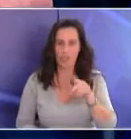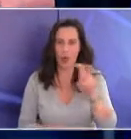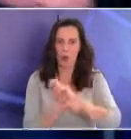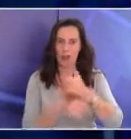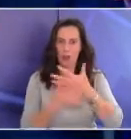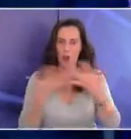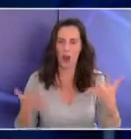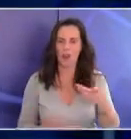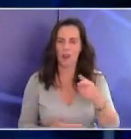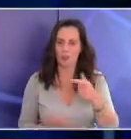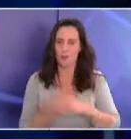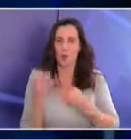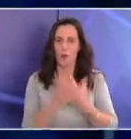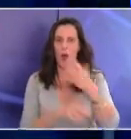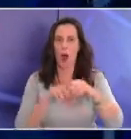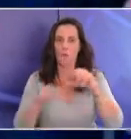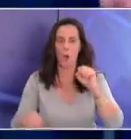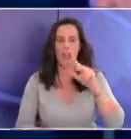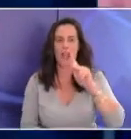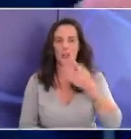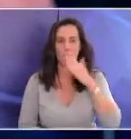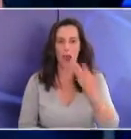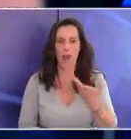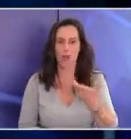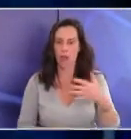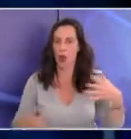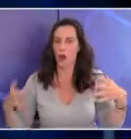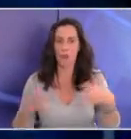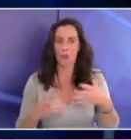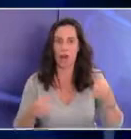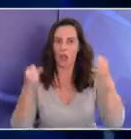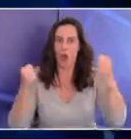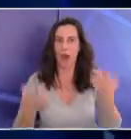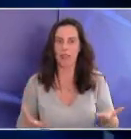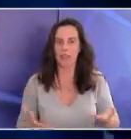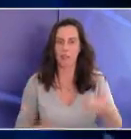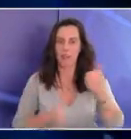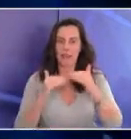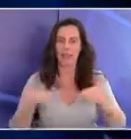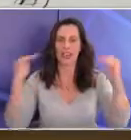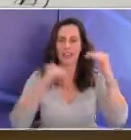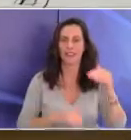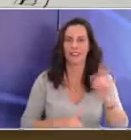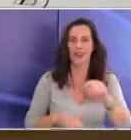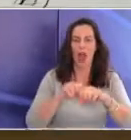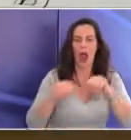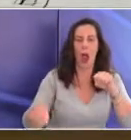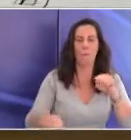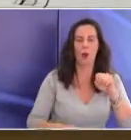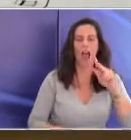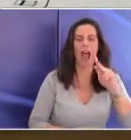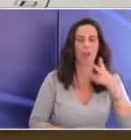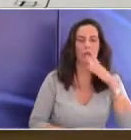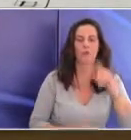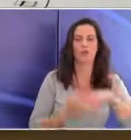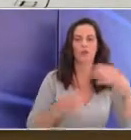הגדולה שלשמה הוקמה הפועל קטמון. קבוצת אוהדים בליגת העל, בליגה הבחירה שלנו, ליגה ג'פניקה. לא, הפועל קטמון הוקמה